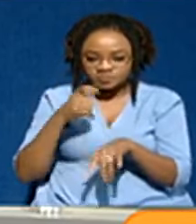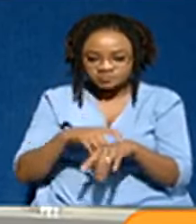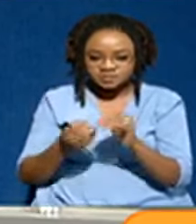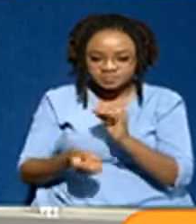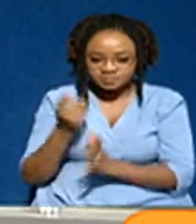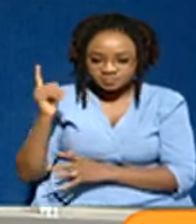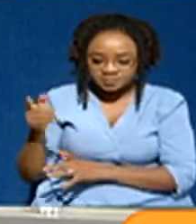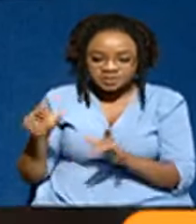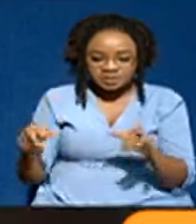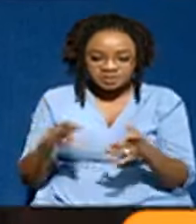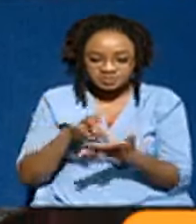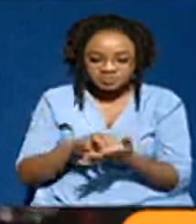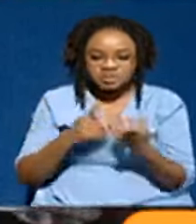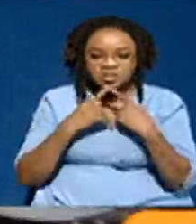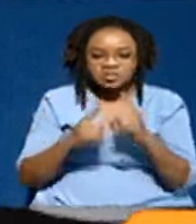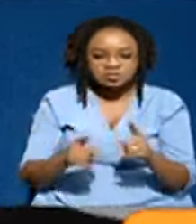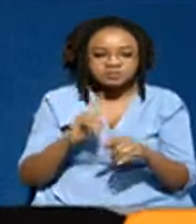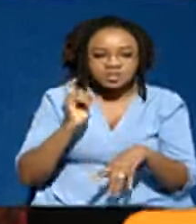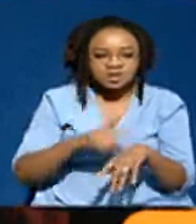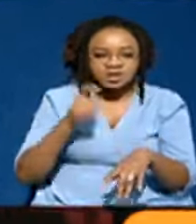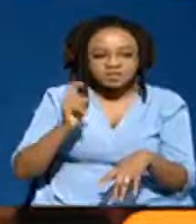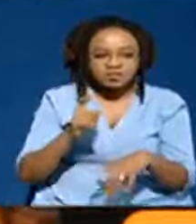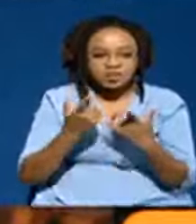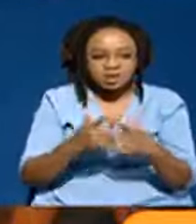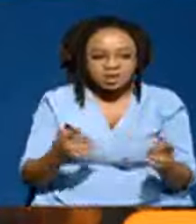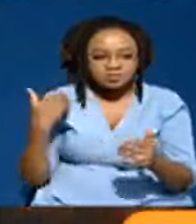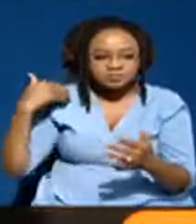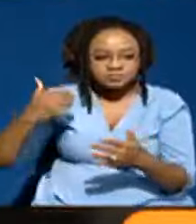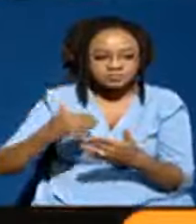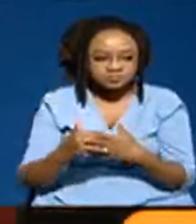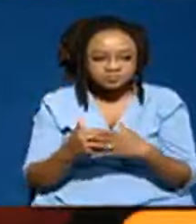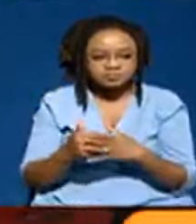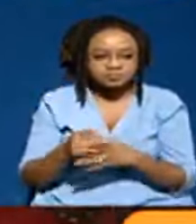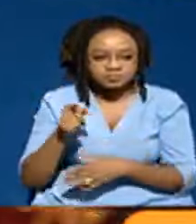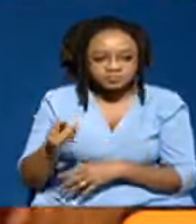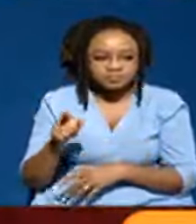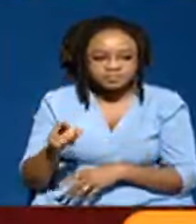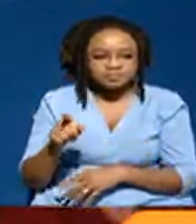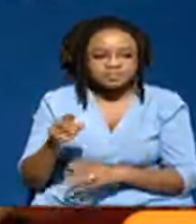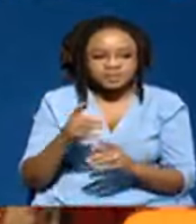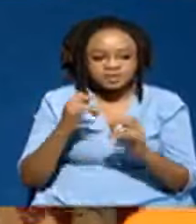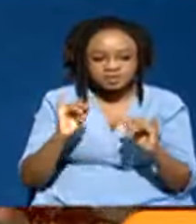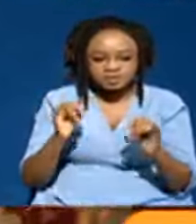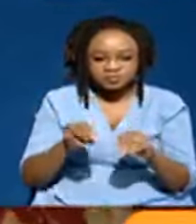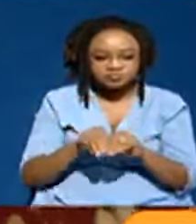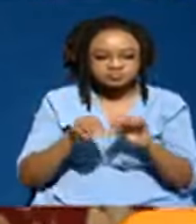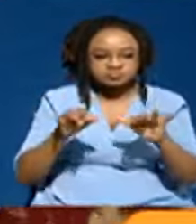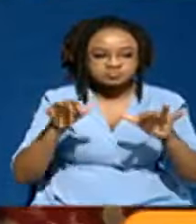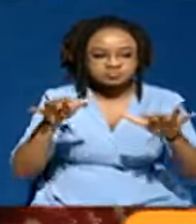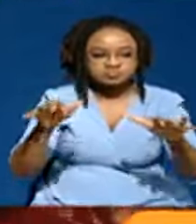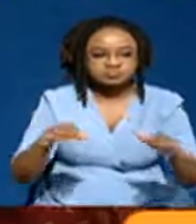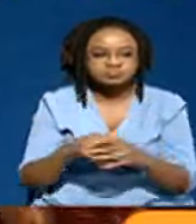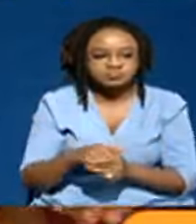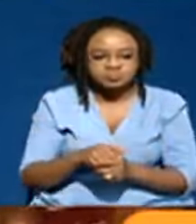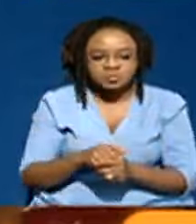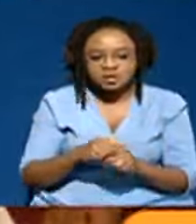hiki cha redio hutangaza kwa lugha ya Kiembu na kwa zaidi ya mwongo mmoja na nusu Wimwaro FM imekuwa ikipeperusha matangazo, muziki na